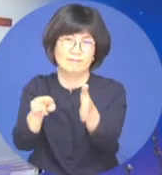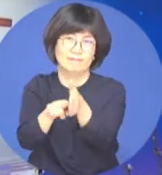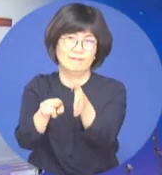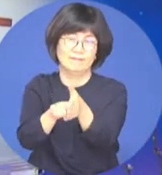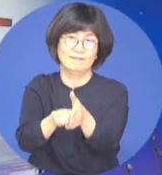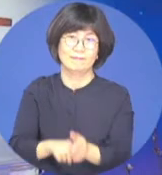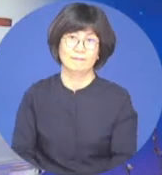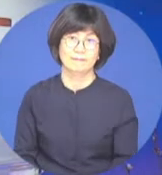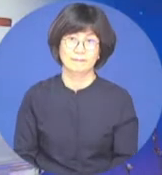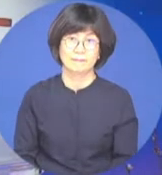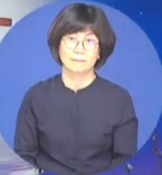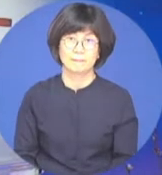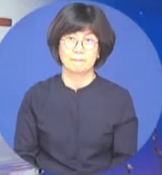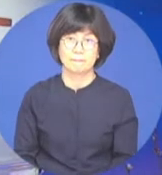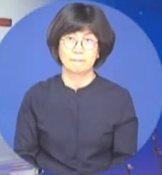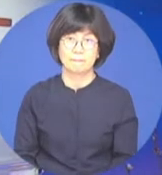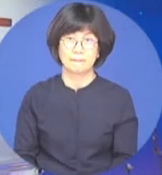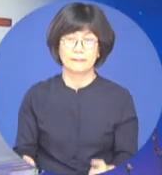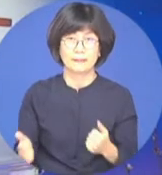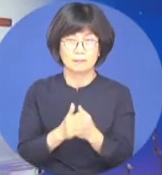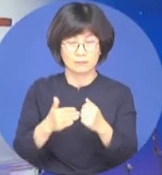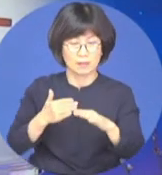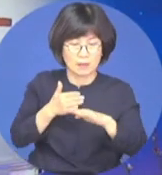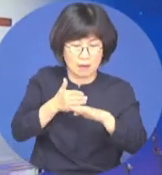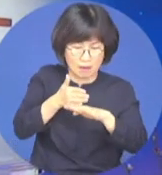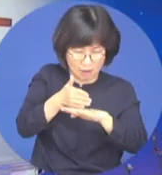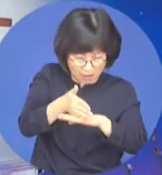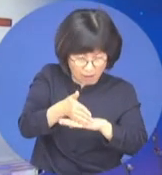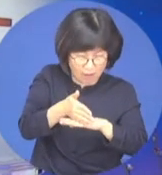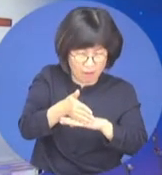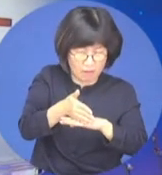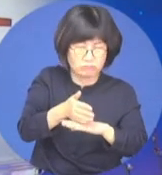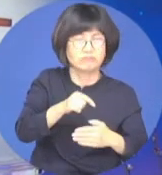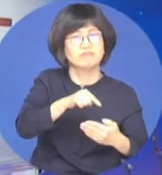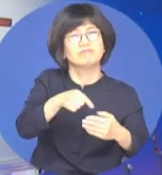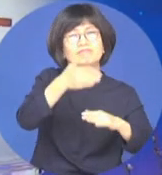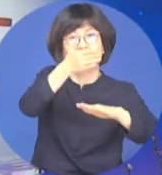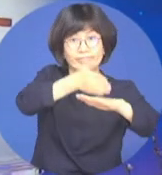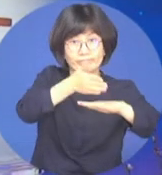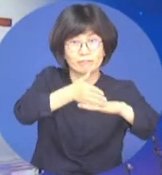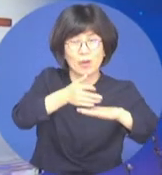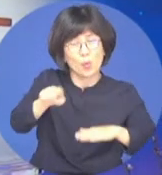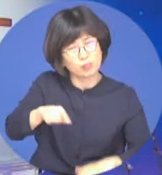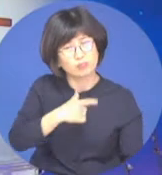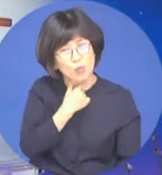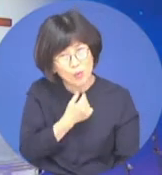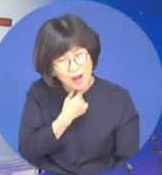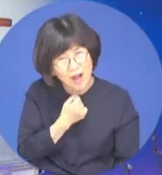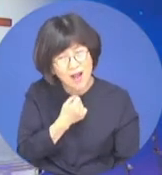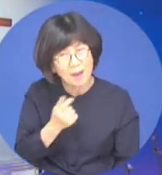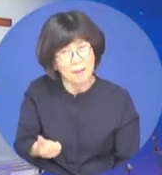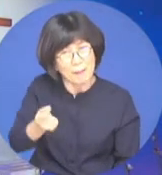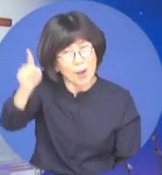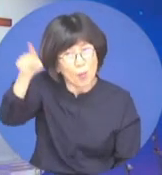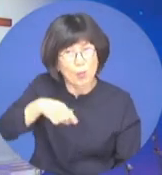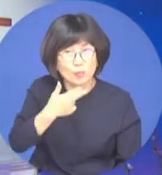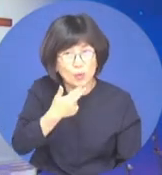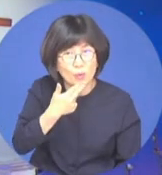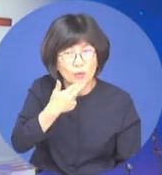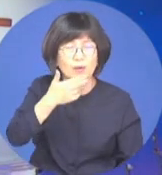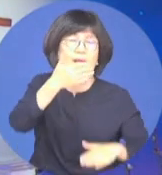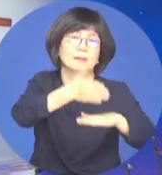그러므로 여러분 더딜지라도 감사. 여러분이 소원하는 게 더디게 올 수 있어요. 힘들어도